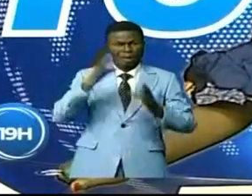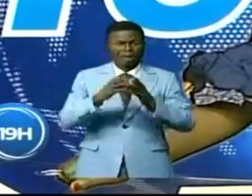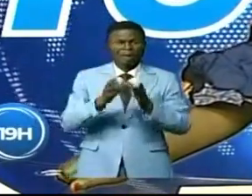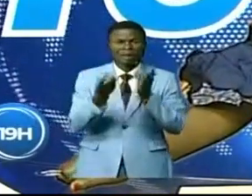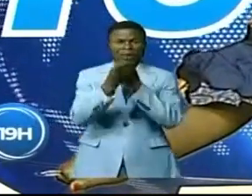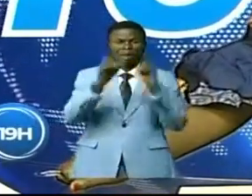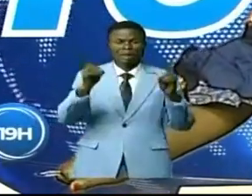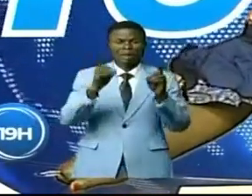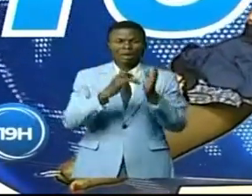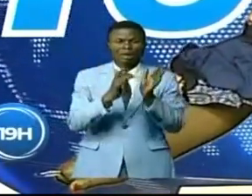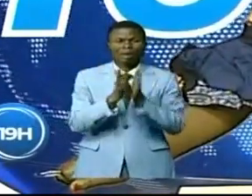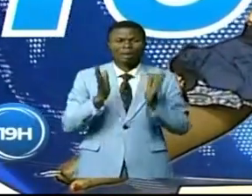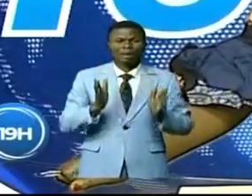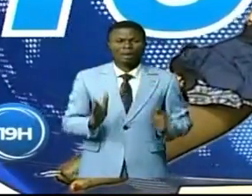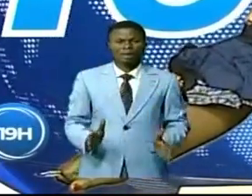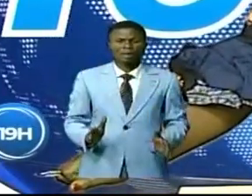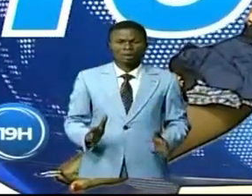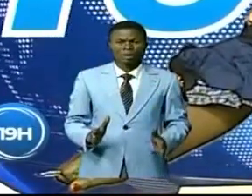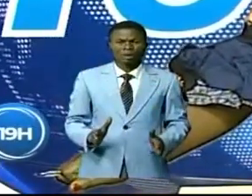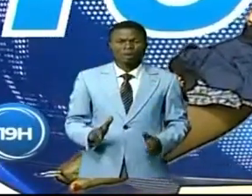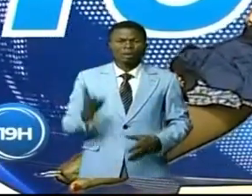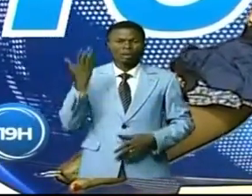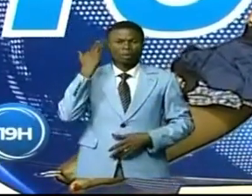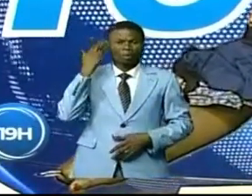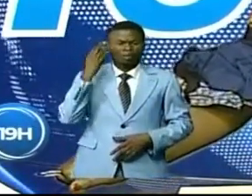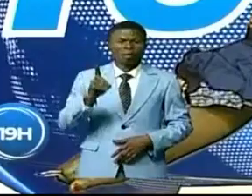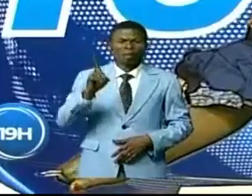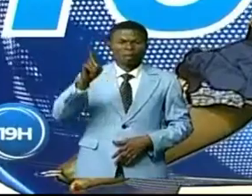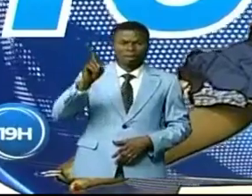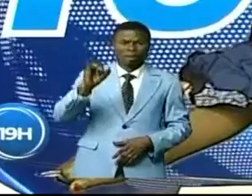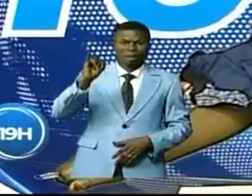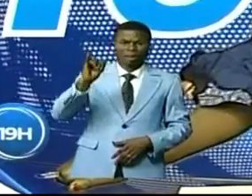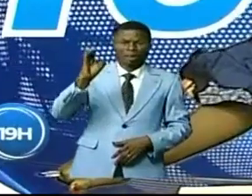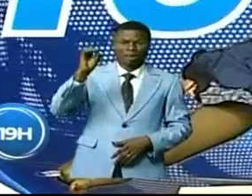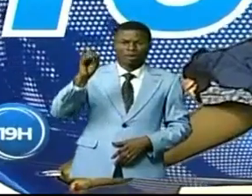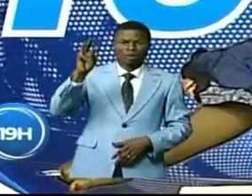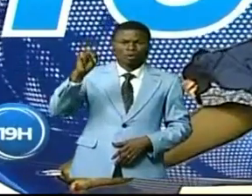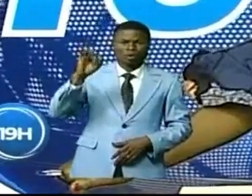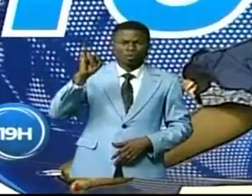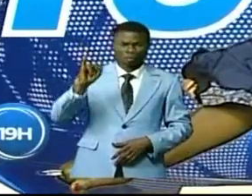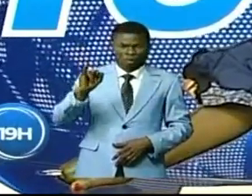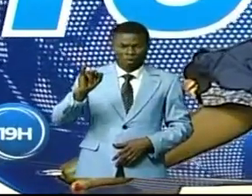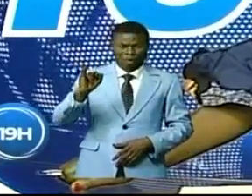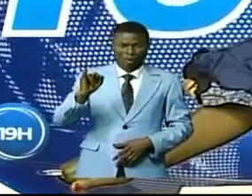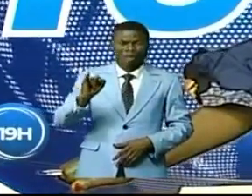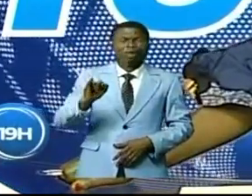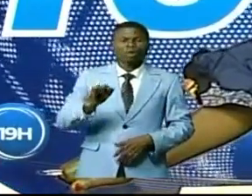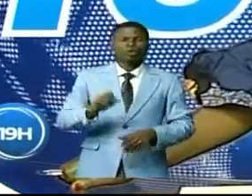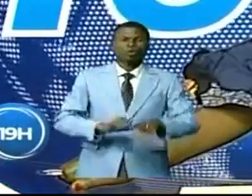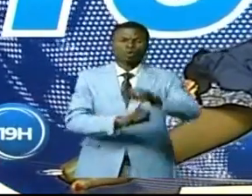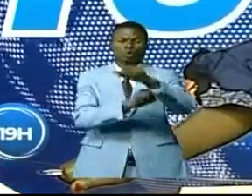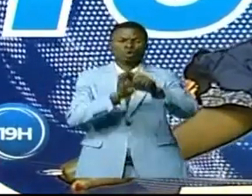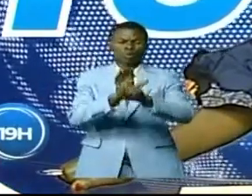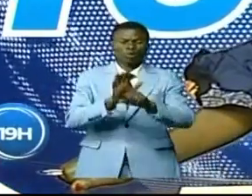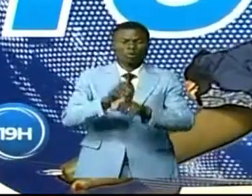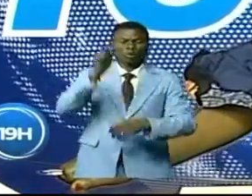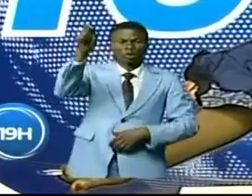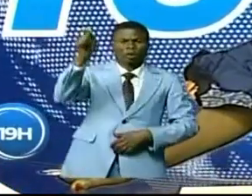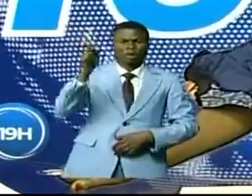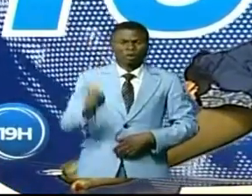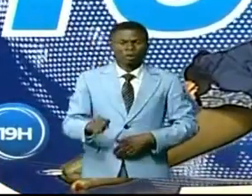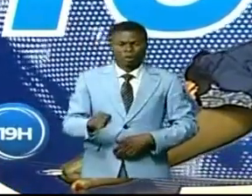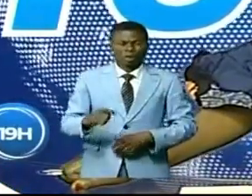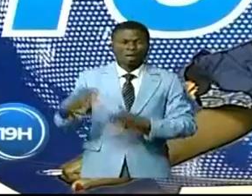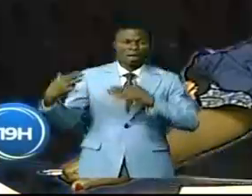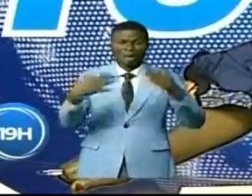démocratie chrétienne de Eugène Diomindongala qui était en train de soutenir le FARDC au